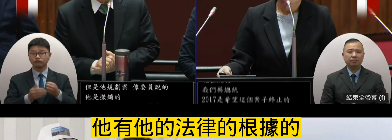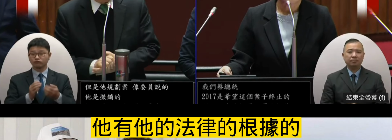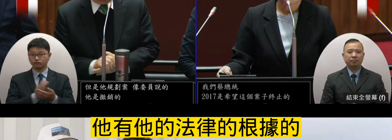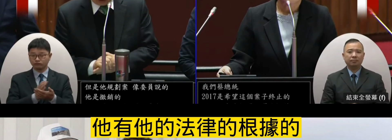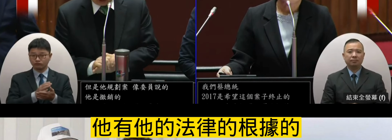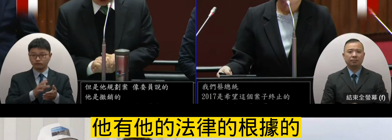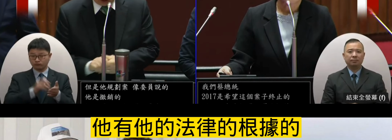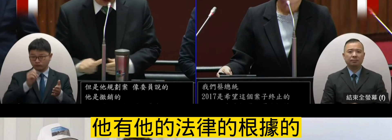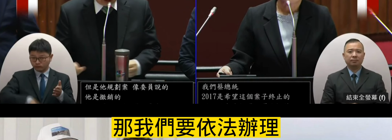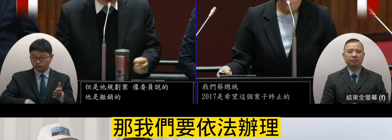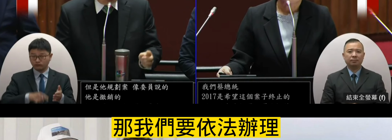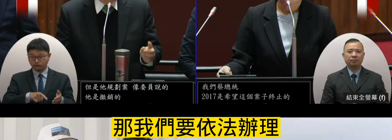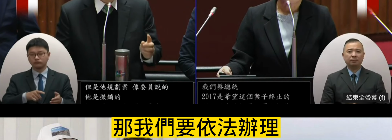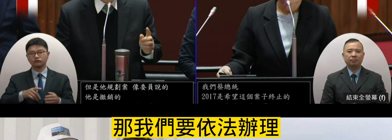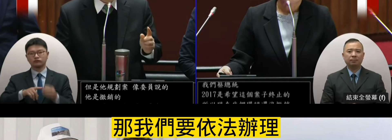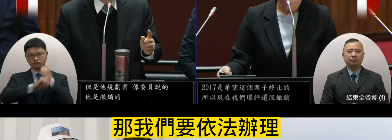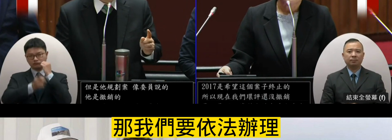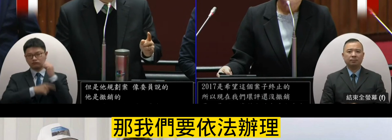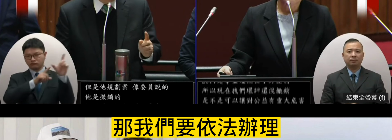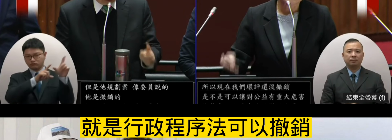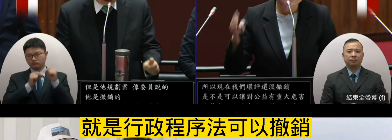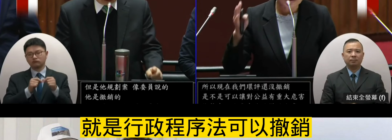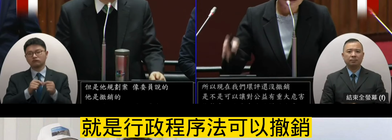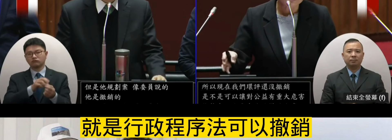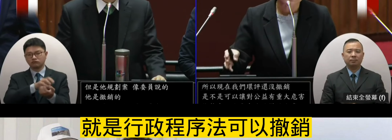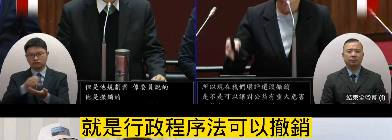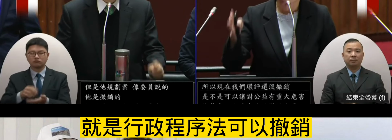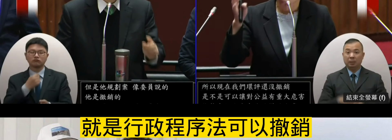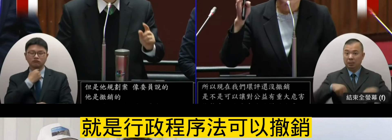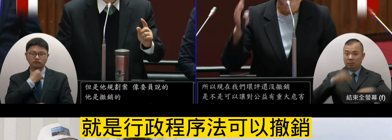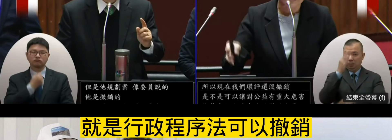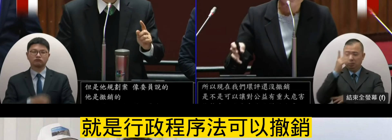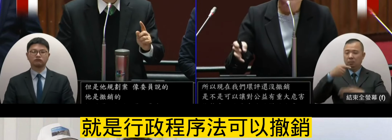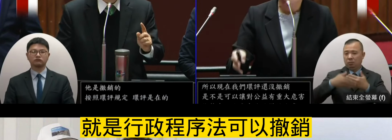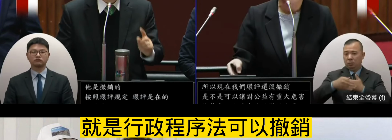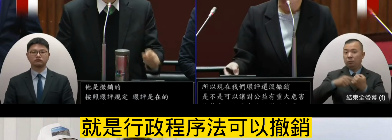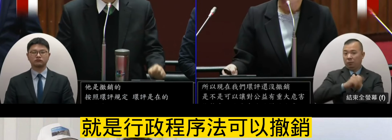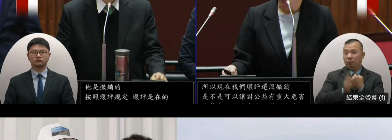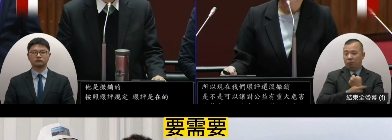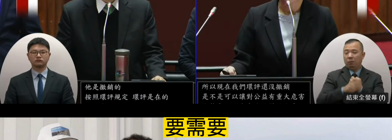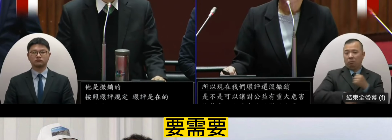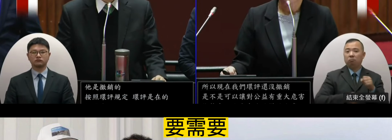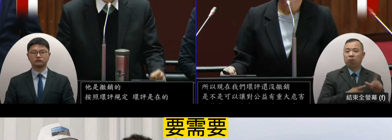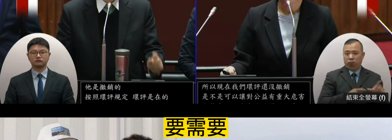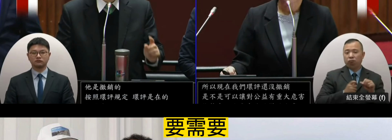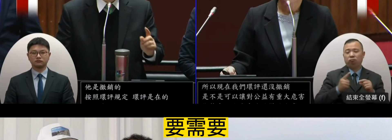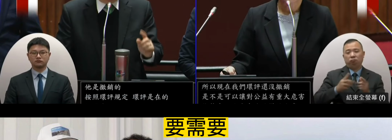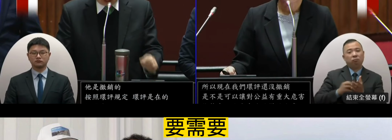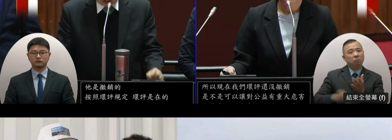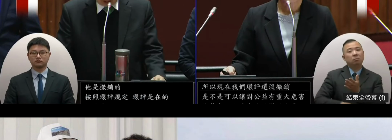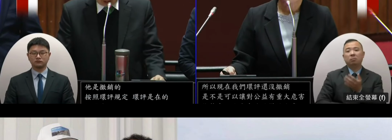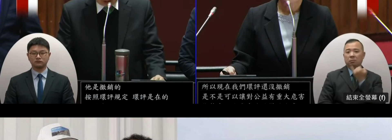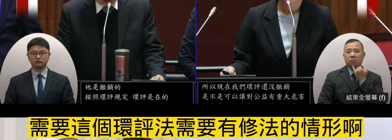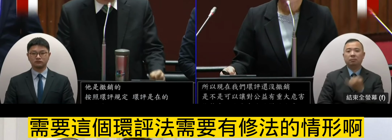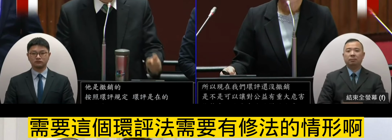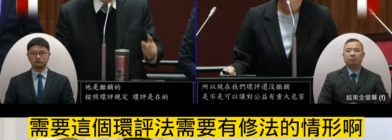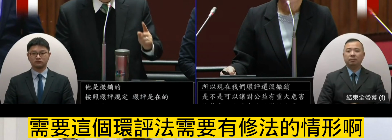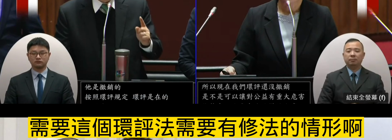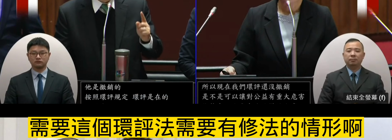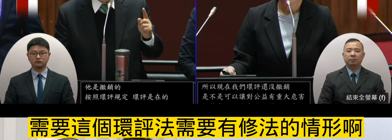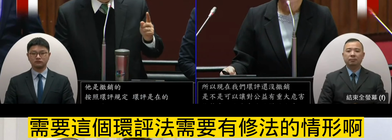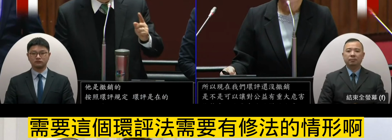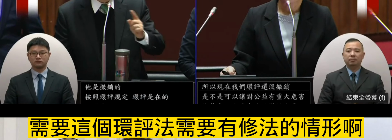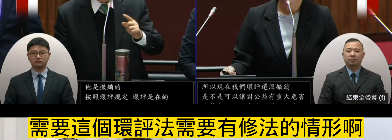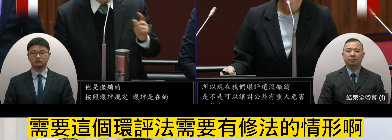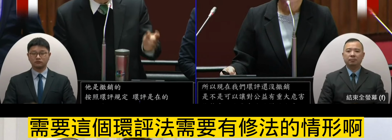的法律的根据的。那我们要依法办理， 就是行政程序法可以撤销， 要需要这